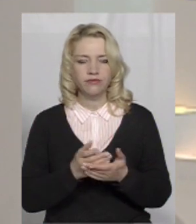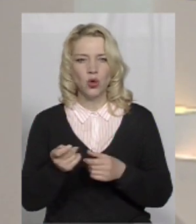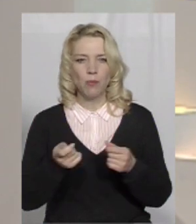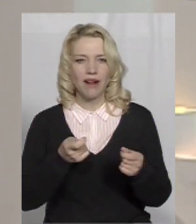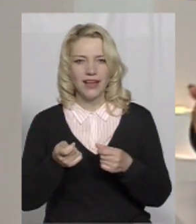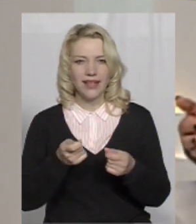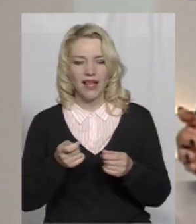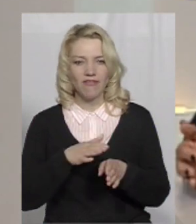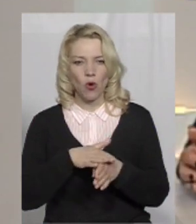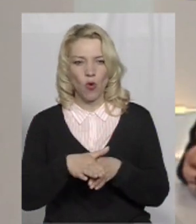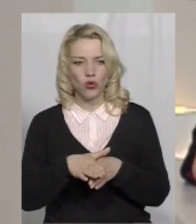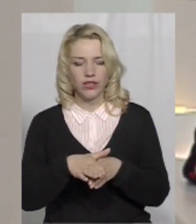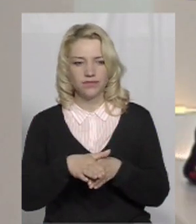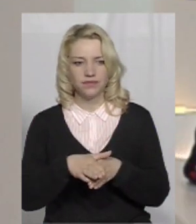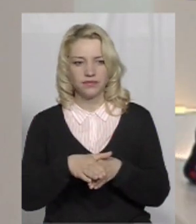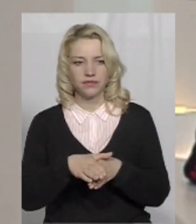управління виконує